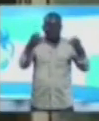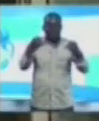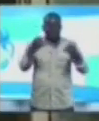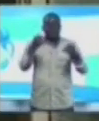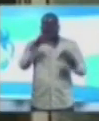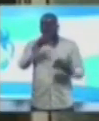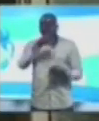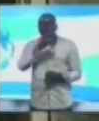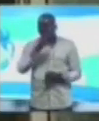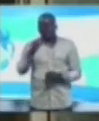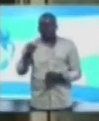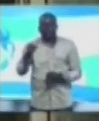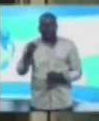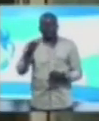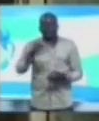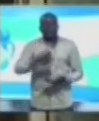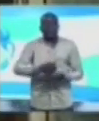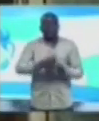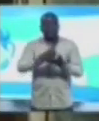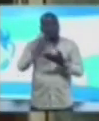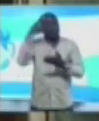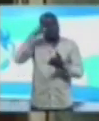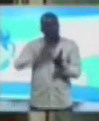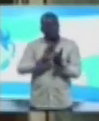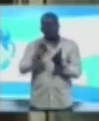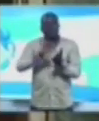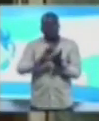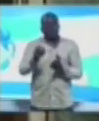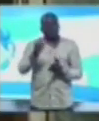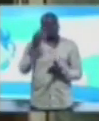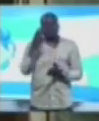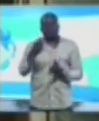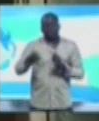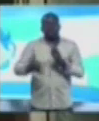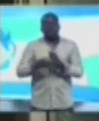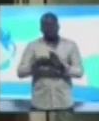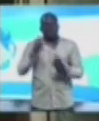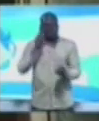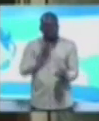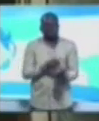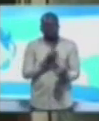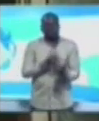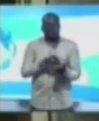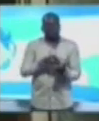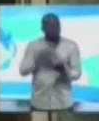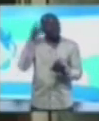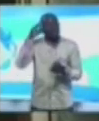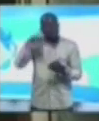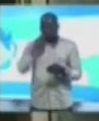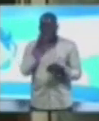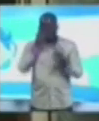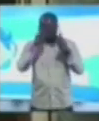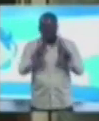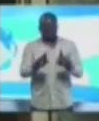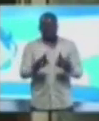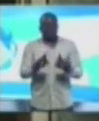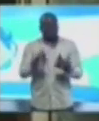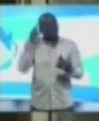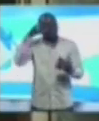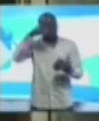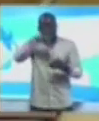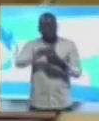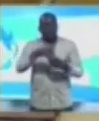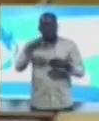Burkina Faso a pu compter sur 4 bourses médicales dont les bénéficiaires sont déjà dans